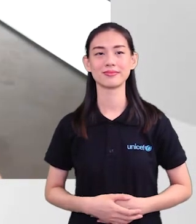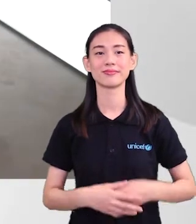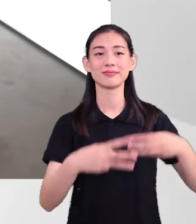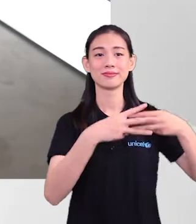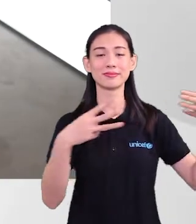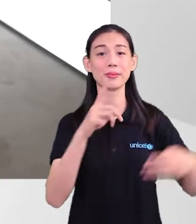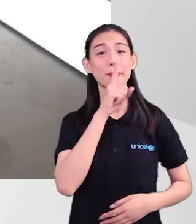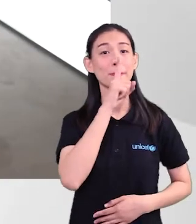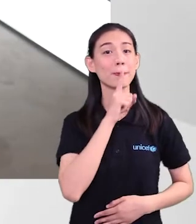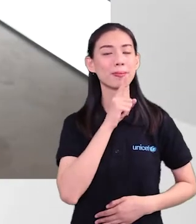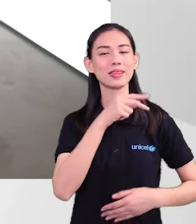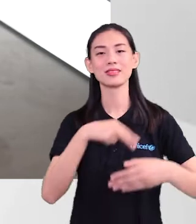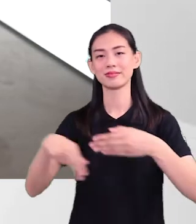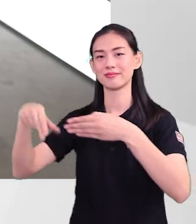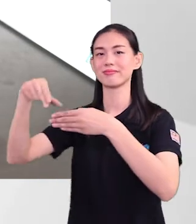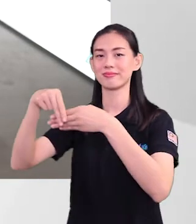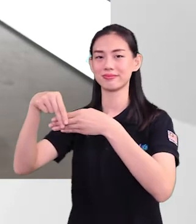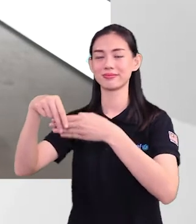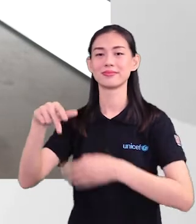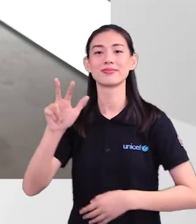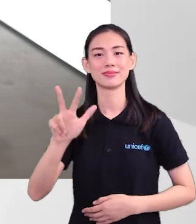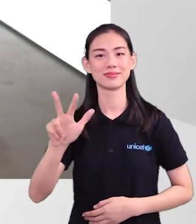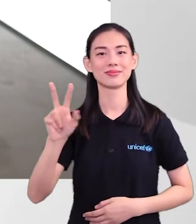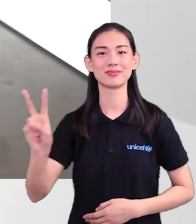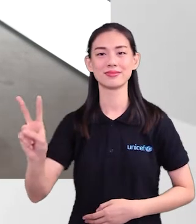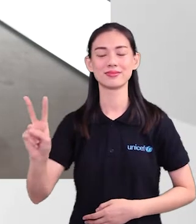Dan wayar merah ke 3V.